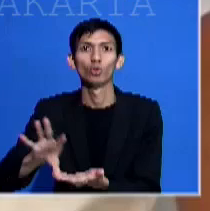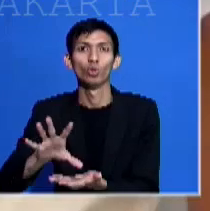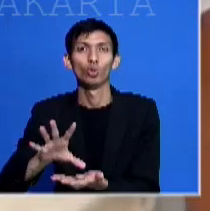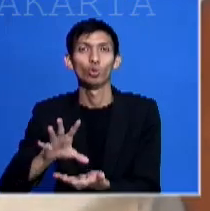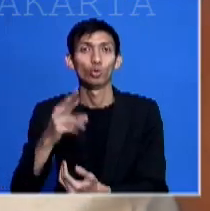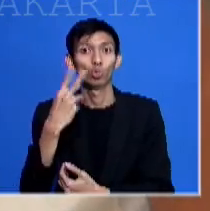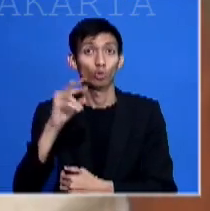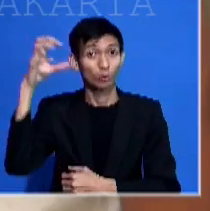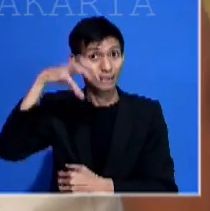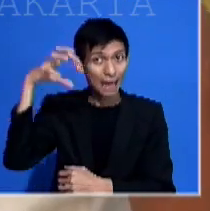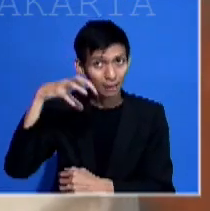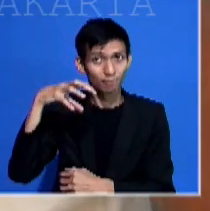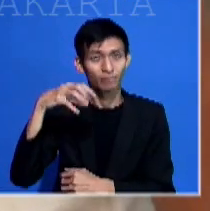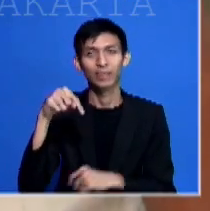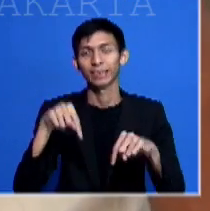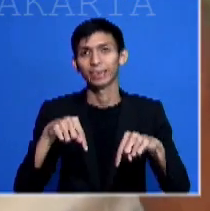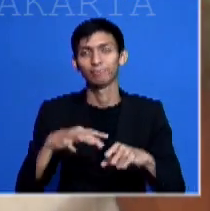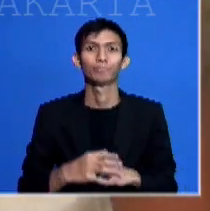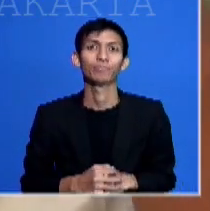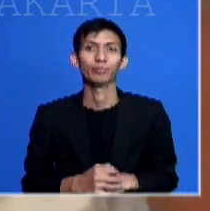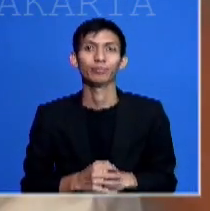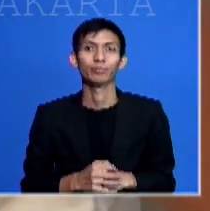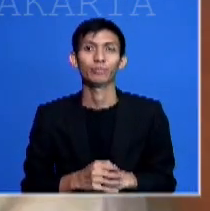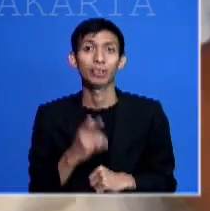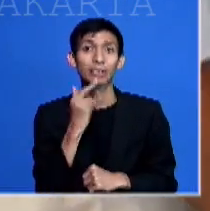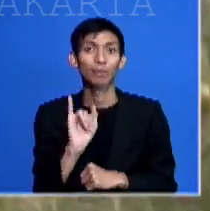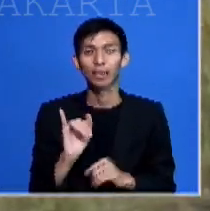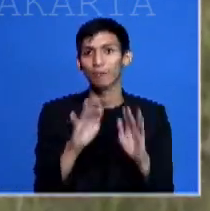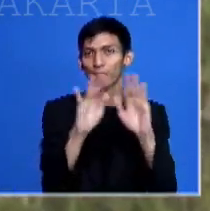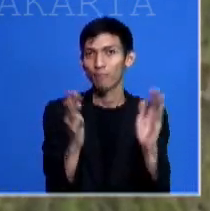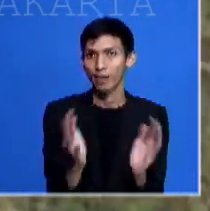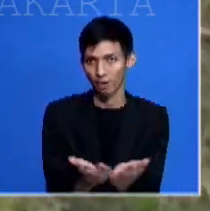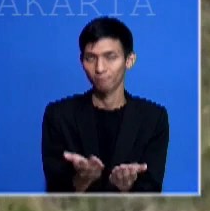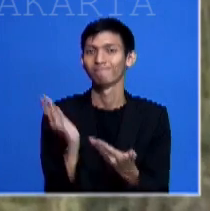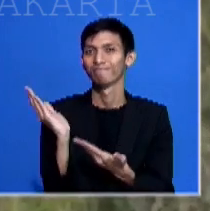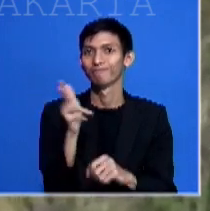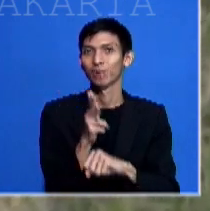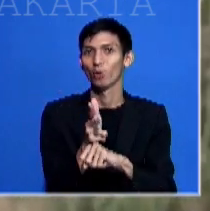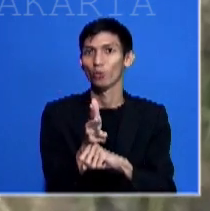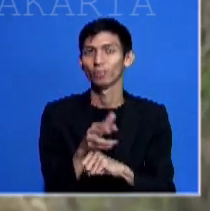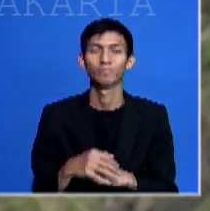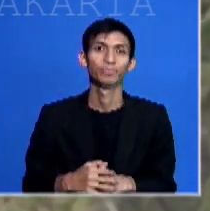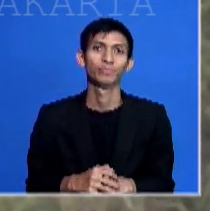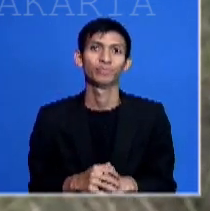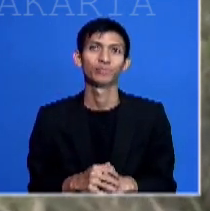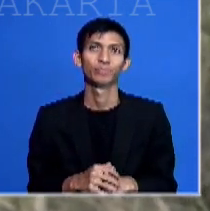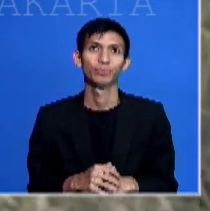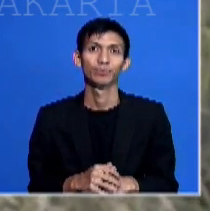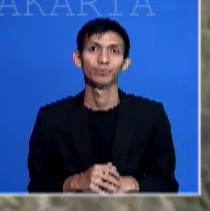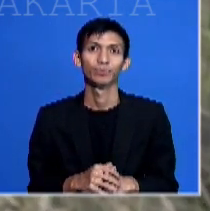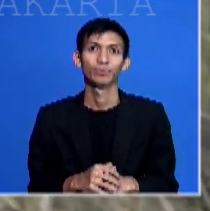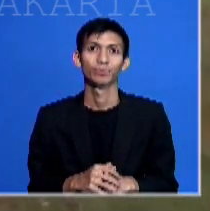ketiga. Kadosta kawontenan tanaman kates ingkang dipun budidaya kadang tani ing lahan pesapinan telatah Sumber Agung Jetis Bantul